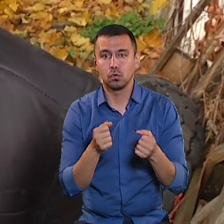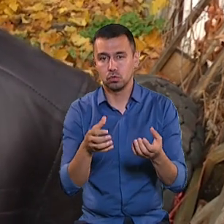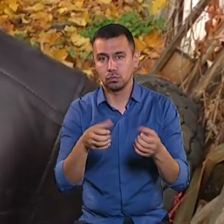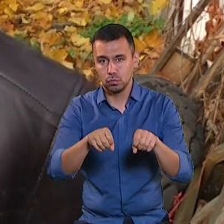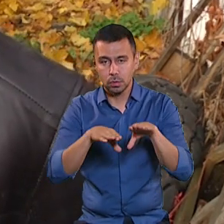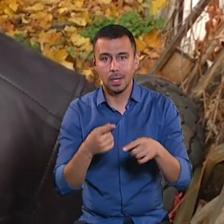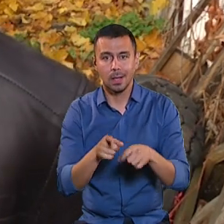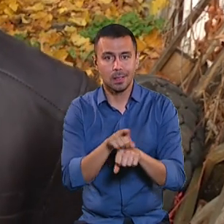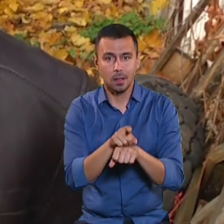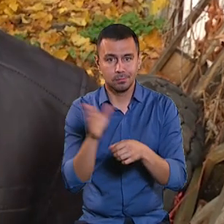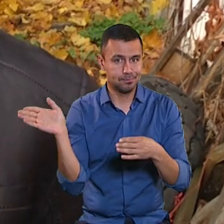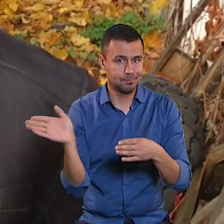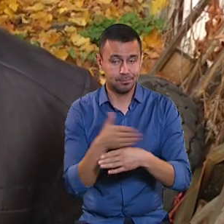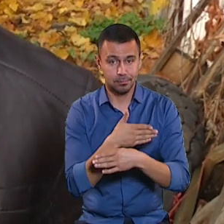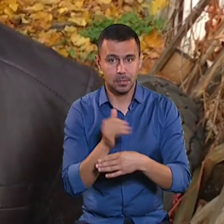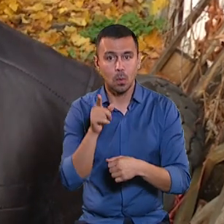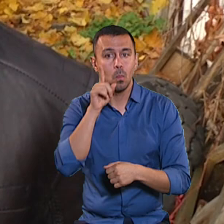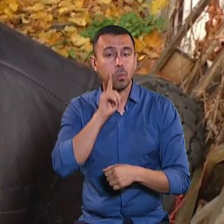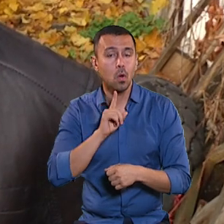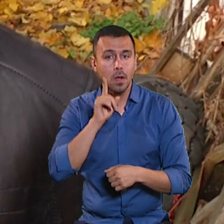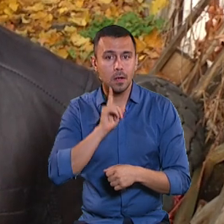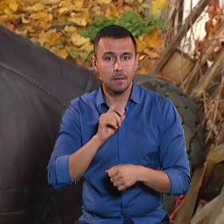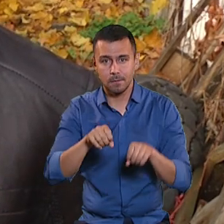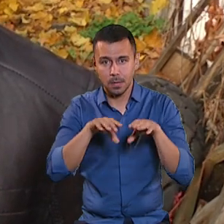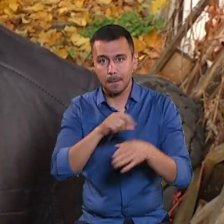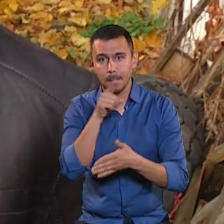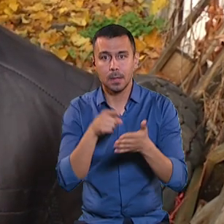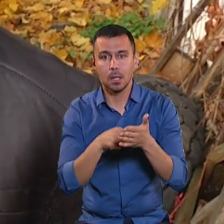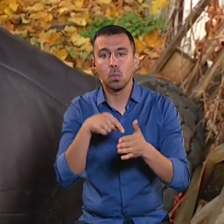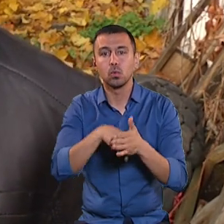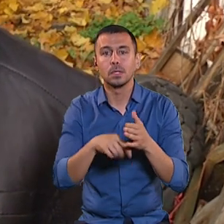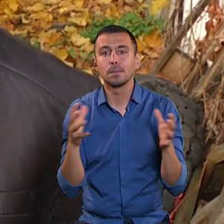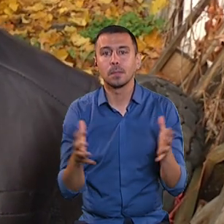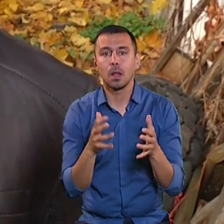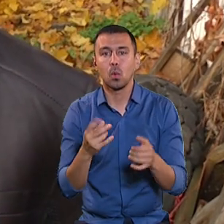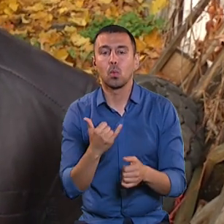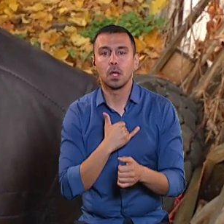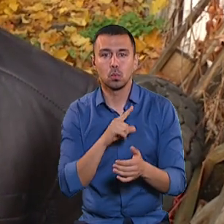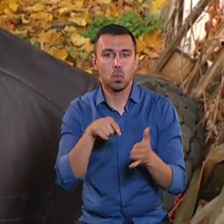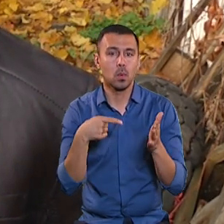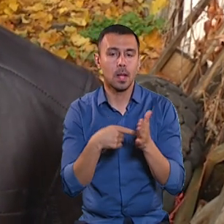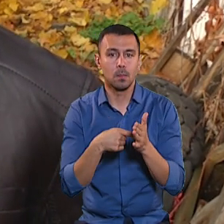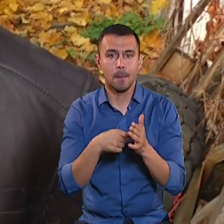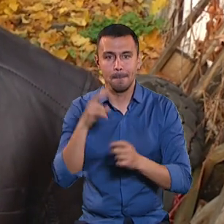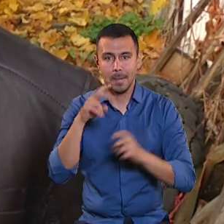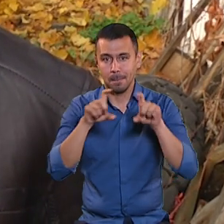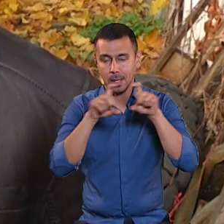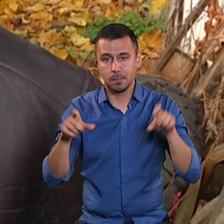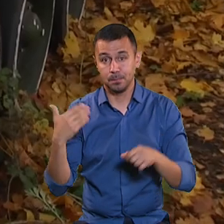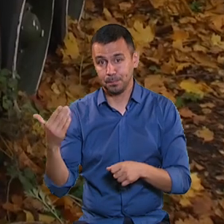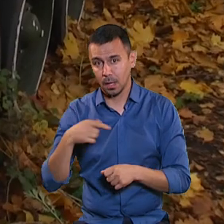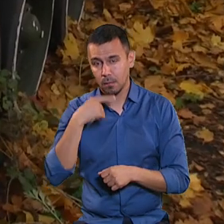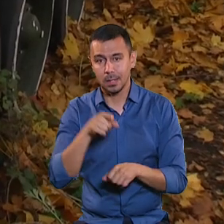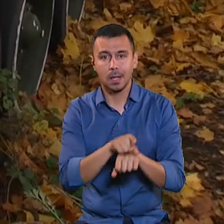даний танк демонтувати і поки вирішення питання по суті зберігати його на нашому комунальному підприємстві за словами Сергія